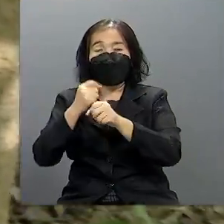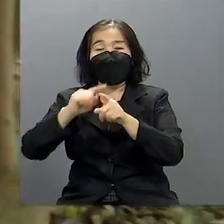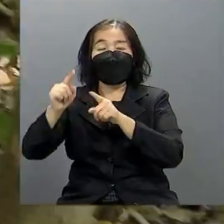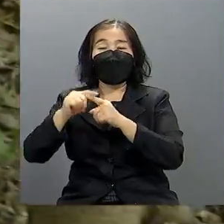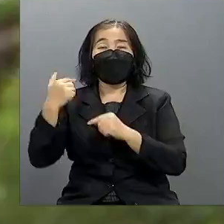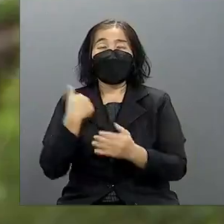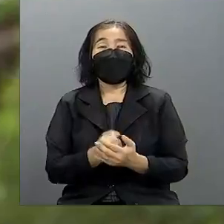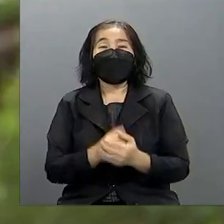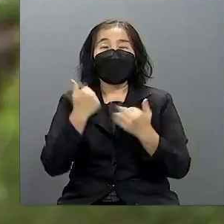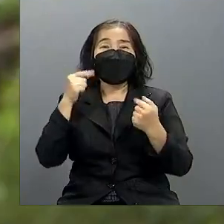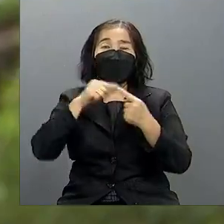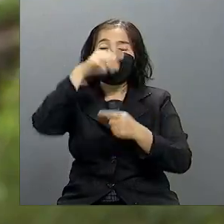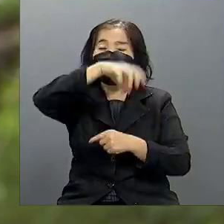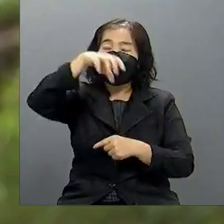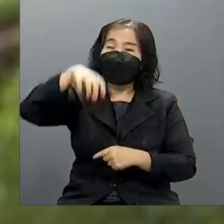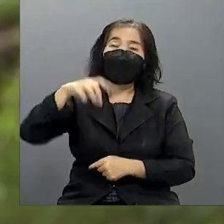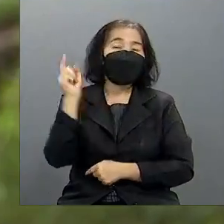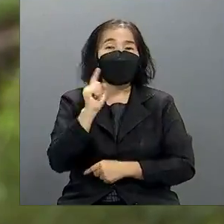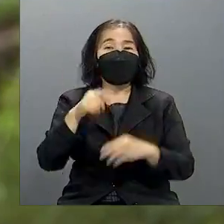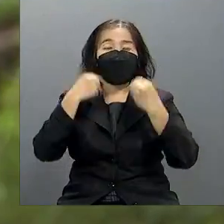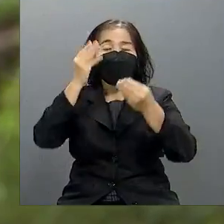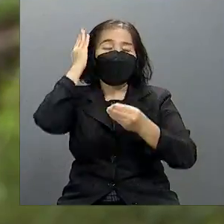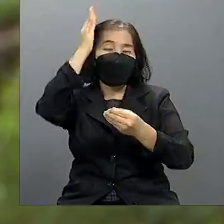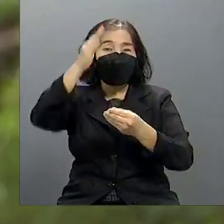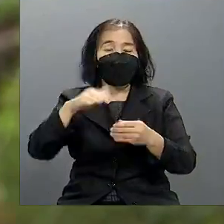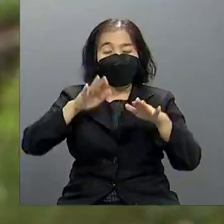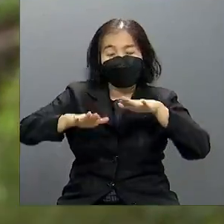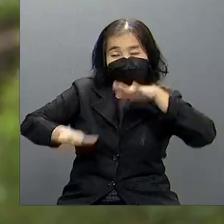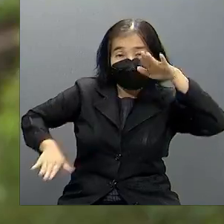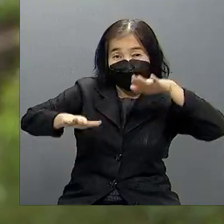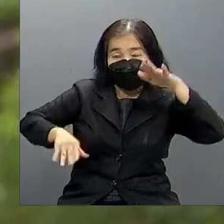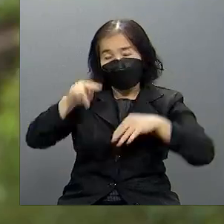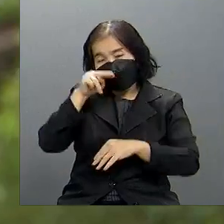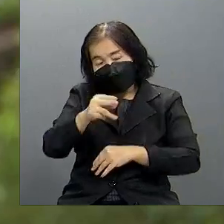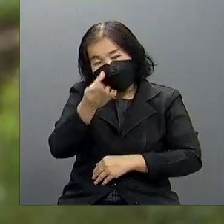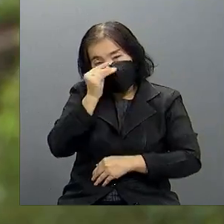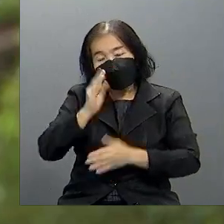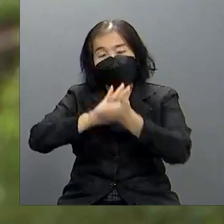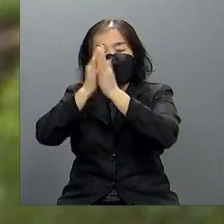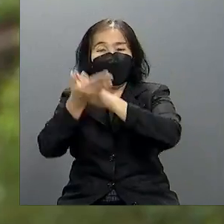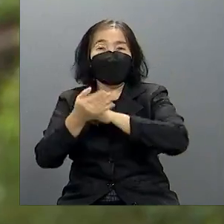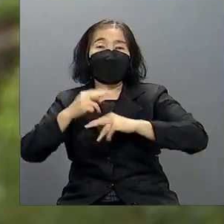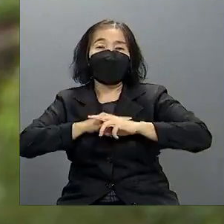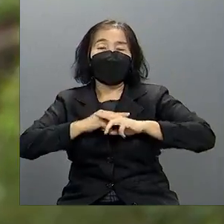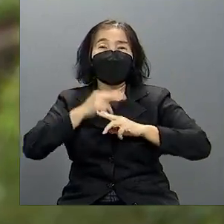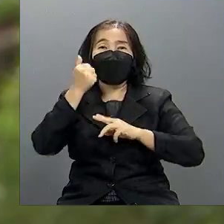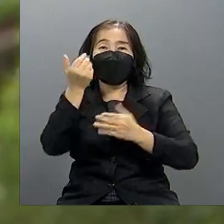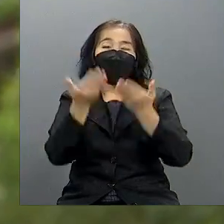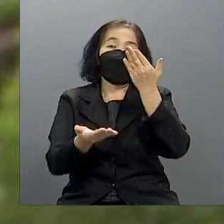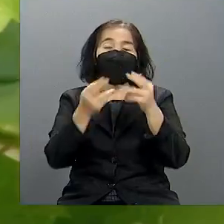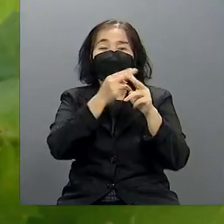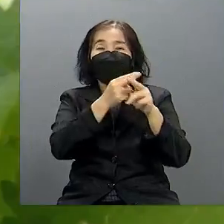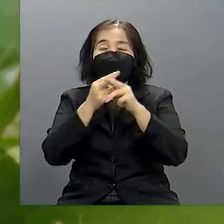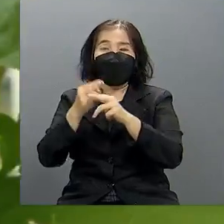ที่จะให้น้องๆรุ่นต่อไปเนี่ยมาศึกษาดูงานแล้วก็เอาไปปรับใช้ตามบริบทของตัวเองในพื้น